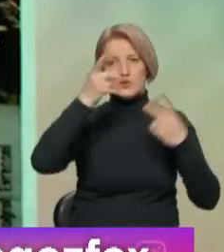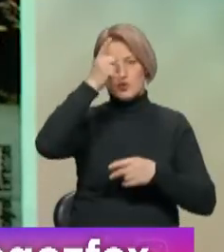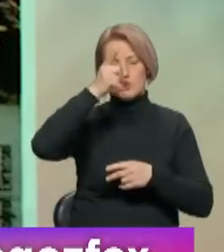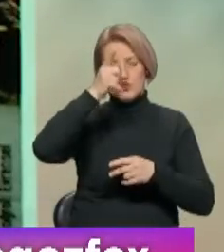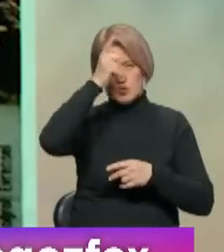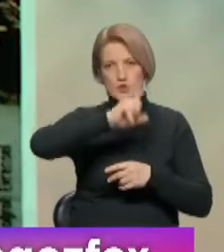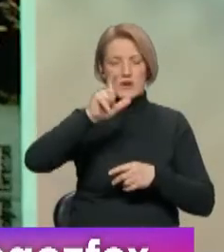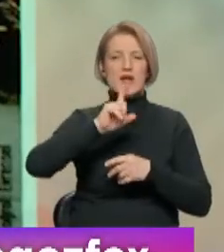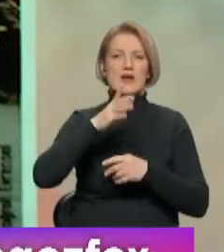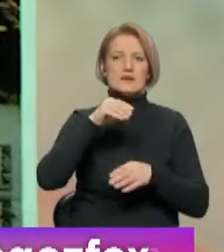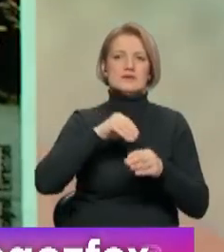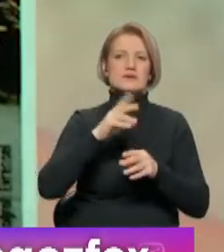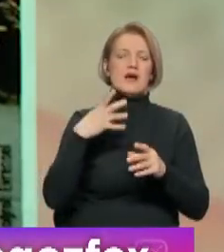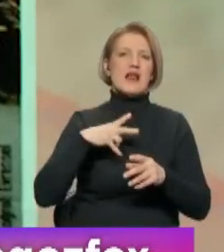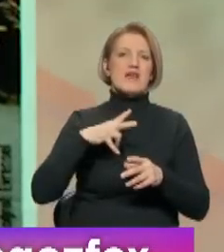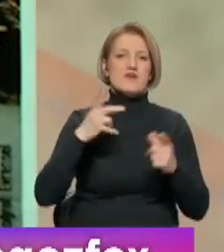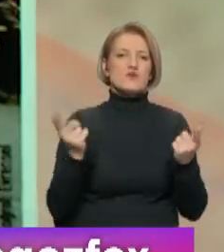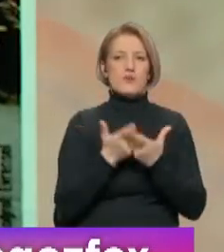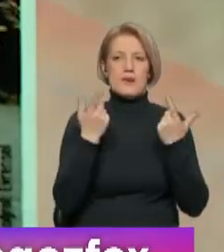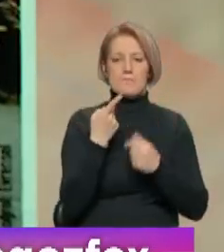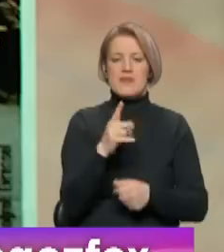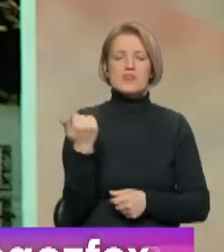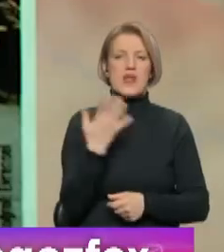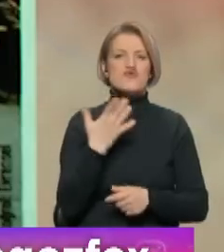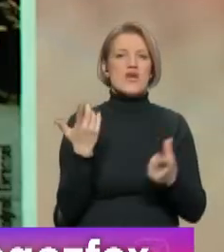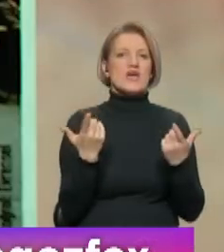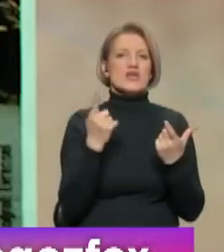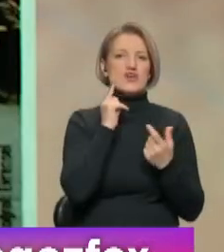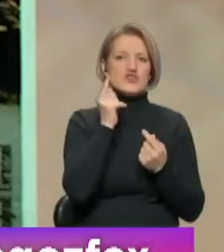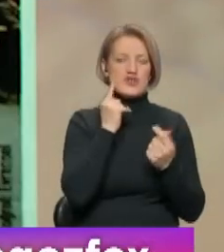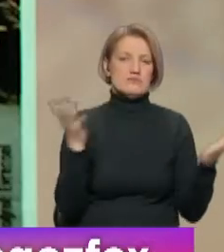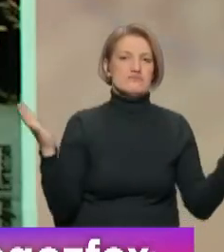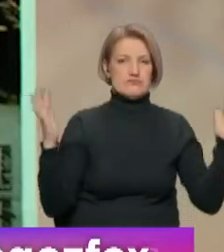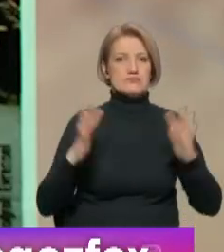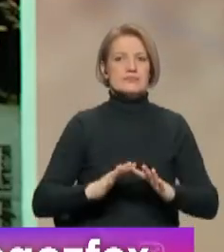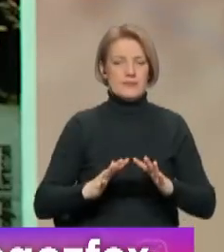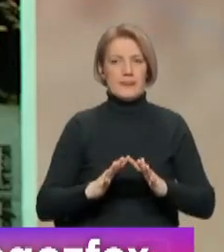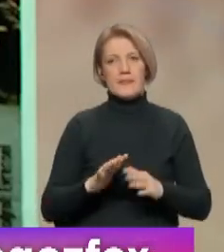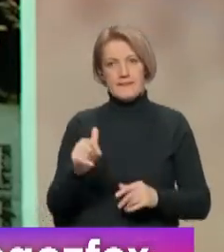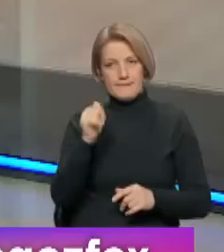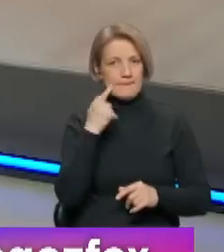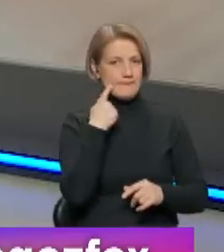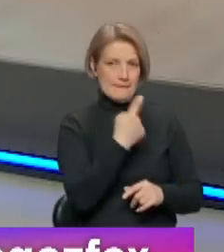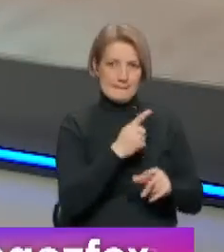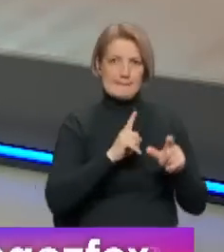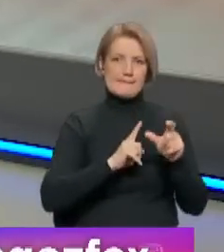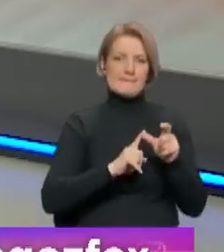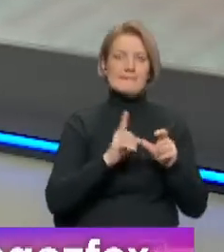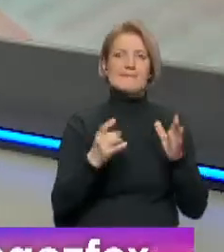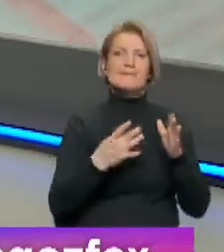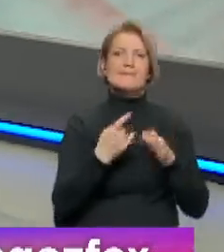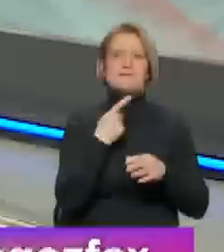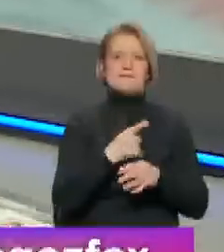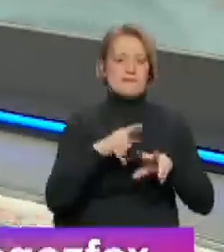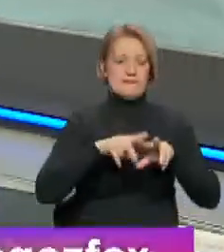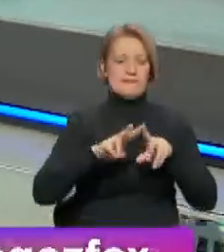büyük Alevi kurultayında binlerce kişi bir araya geldi Şimdi geri dönelim yerel gazetelere Diyarbakır